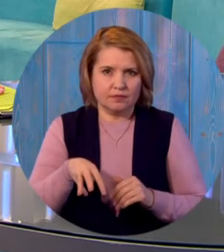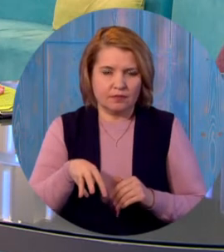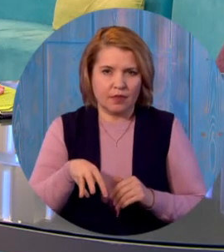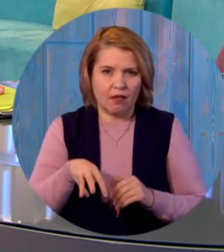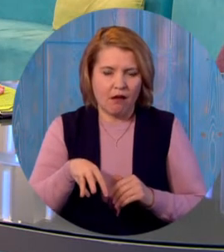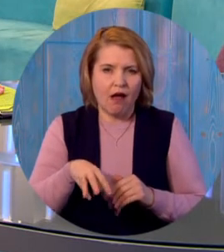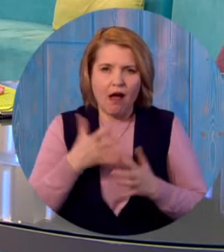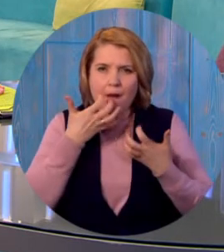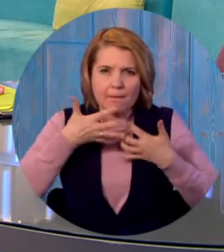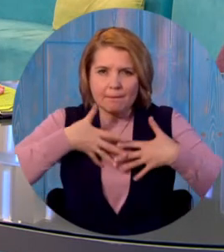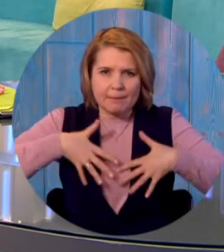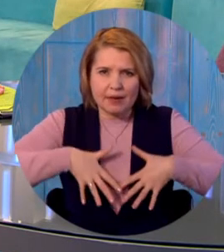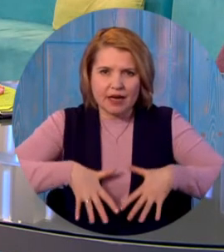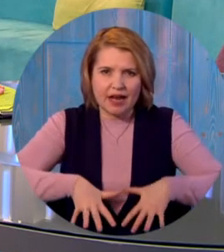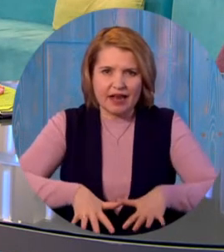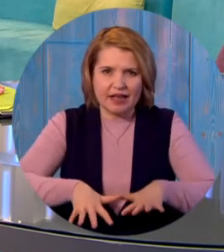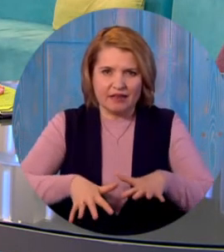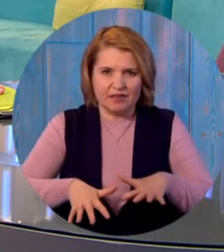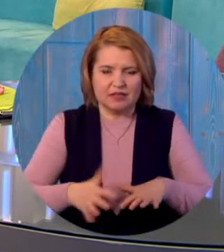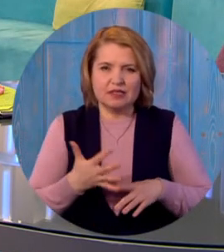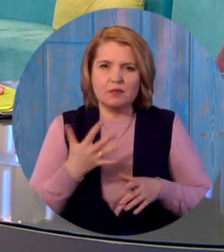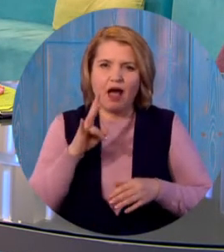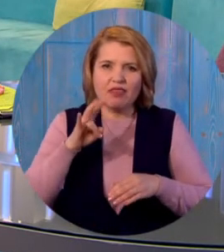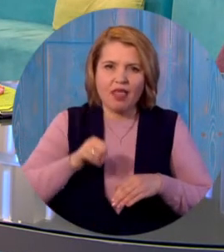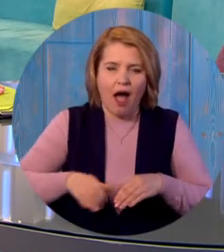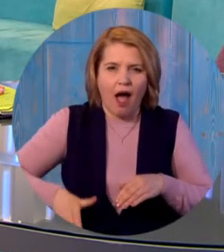тепла на верхней части бедра. И